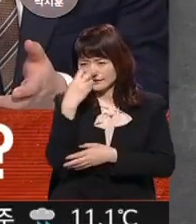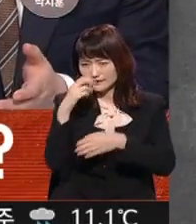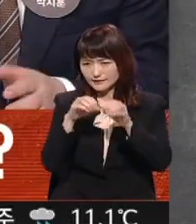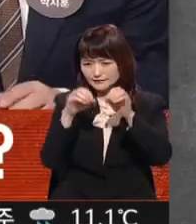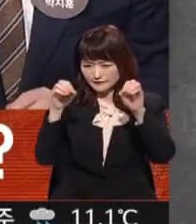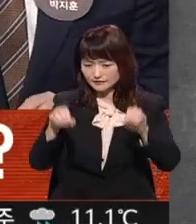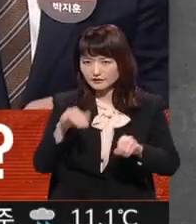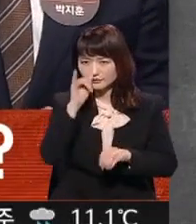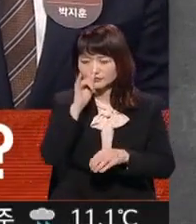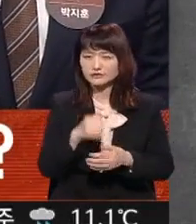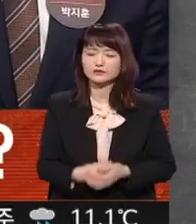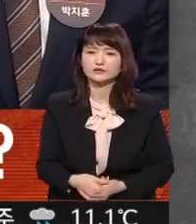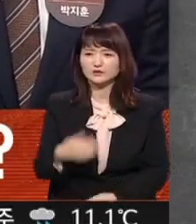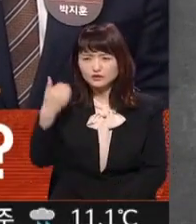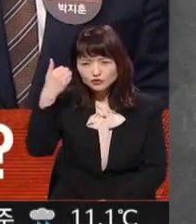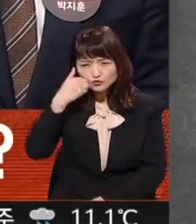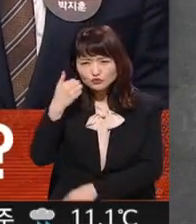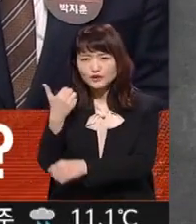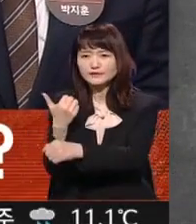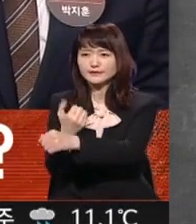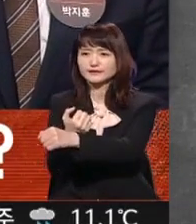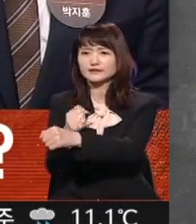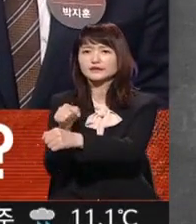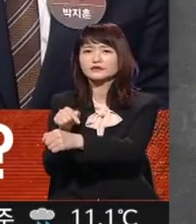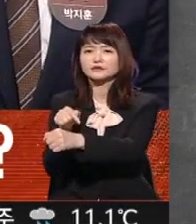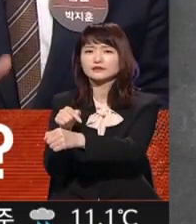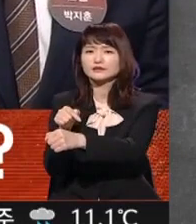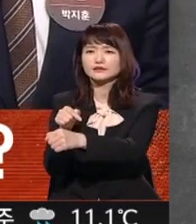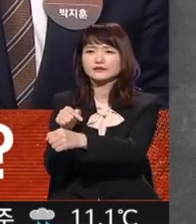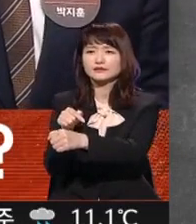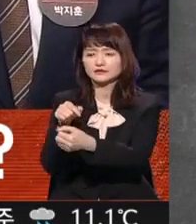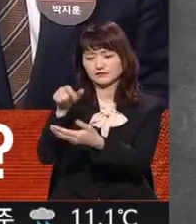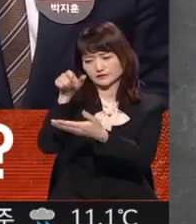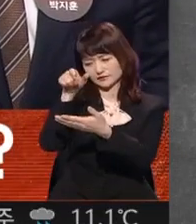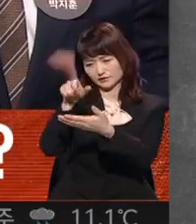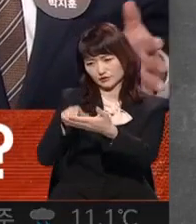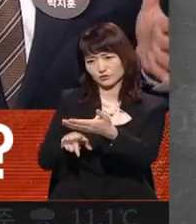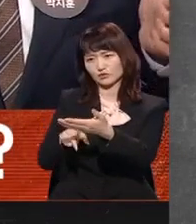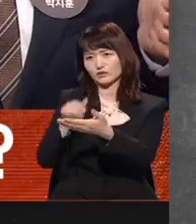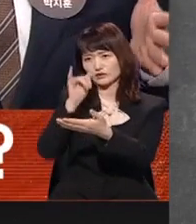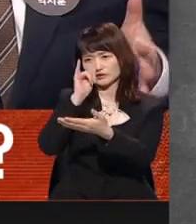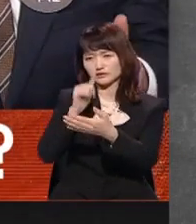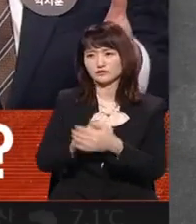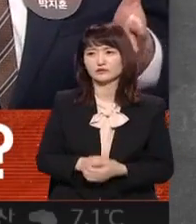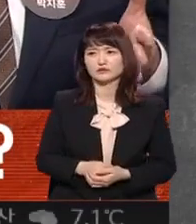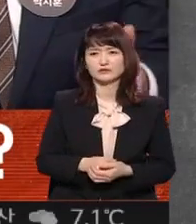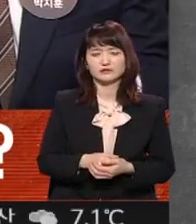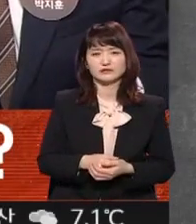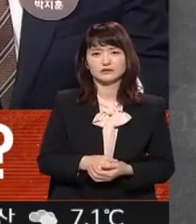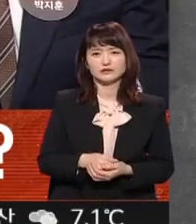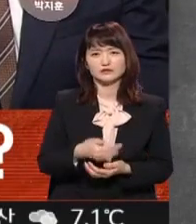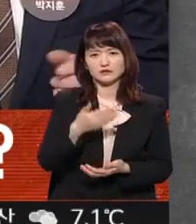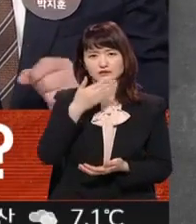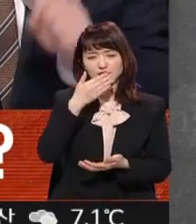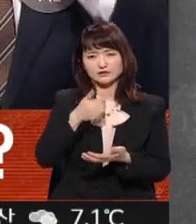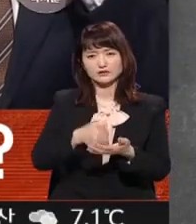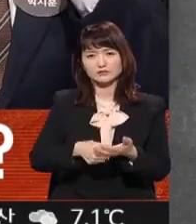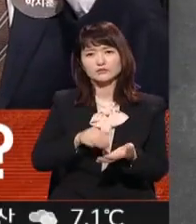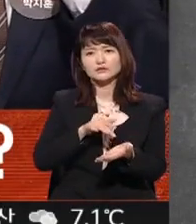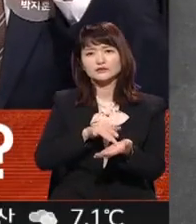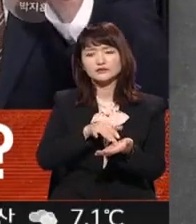향정에서 의약품도 마찬가지입니다 누구한테 투약했다면 그 투약한 것을 다 기록을 하도록 되어 있고 이게 지금 식약처에서 전문적으로 관리를